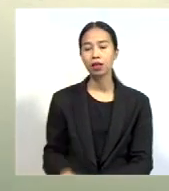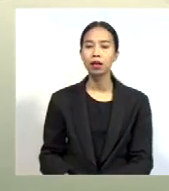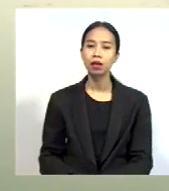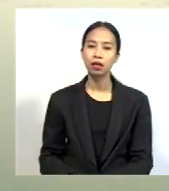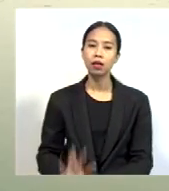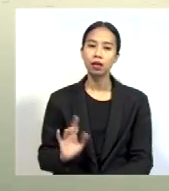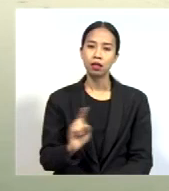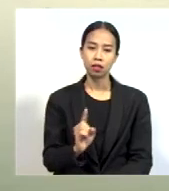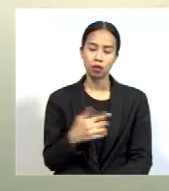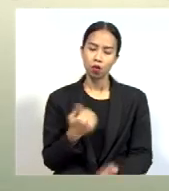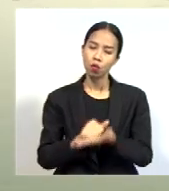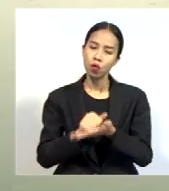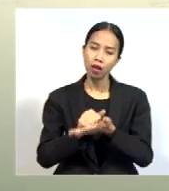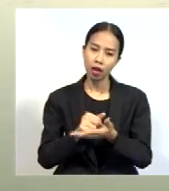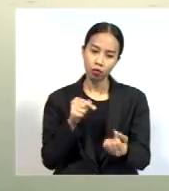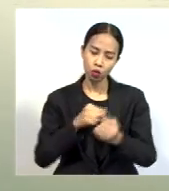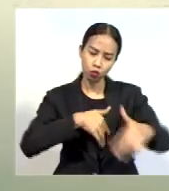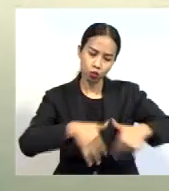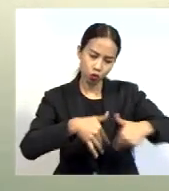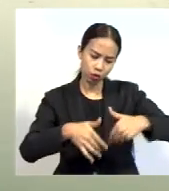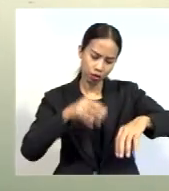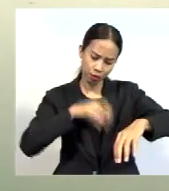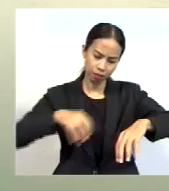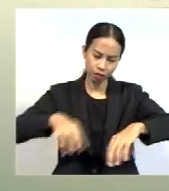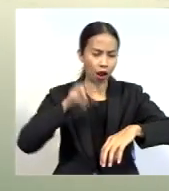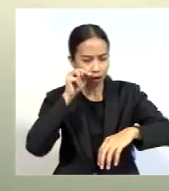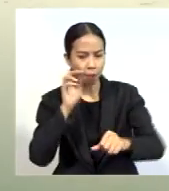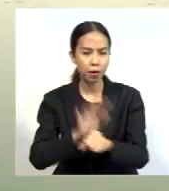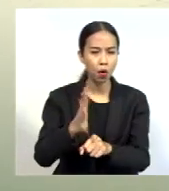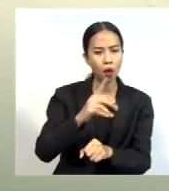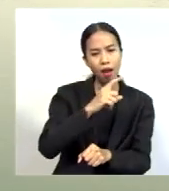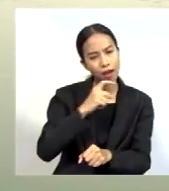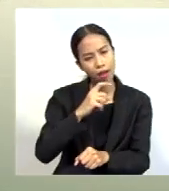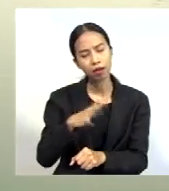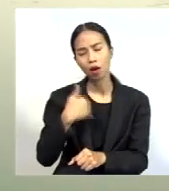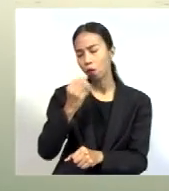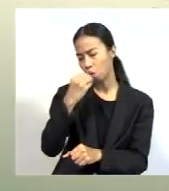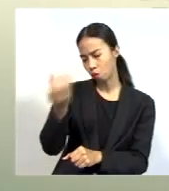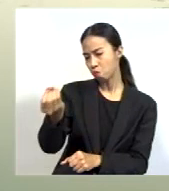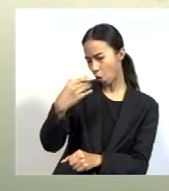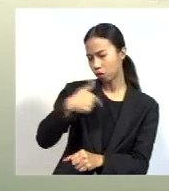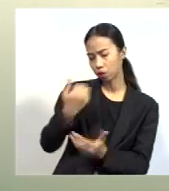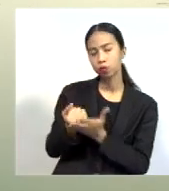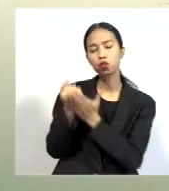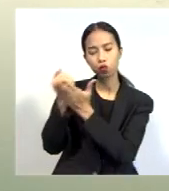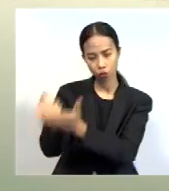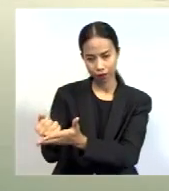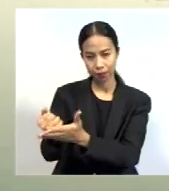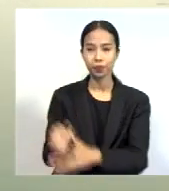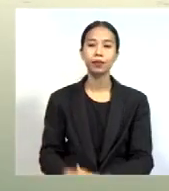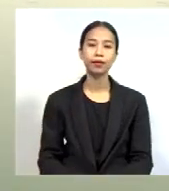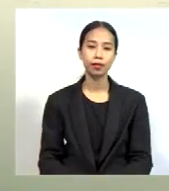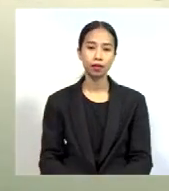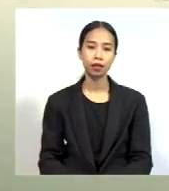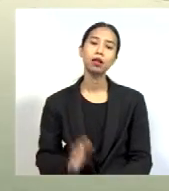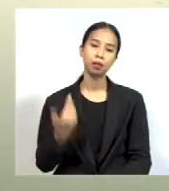ราสามารถให้บริการกับชุมชนรอบเขื่อนที่ขาดแคลนน้ำนะครับตามที่ร้องขอมานะครับโดยก็